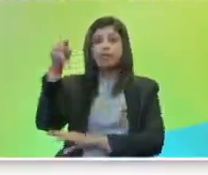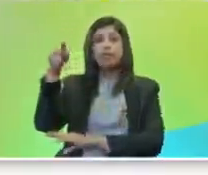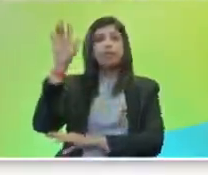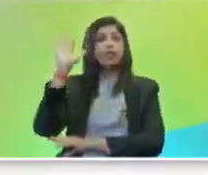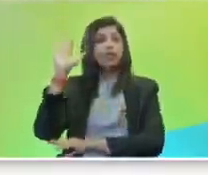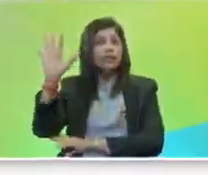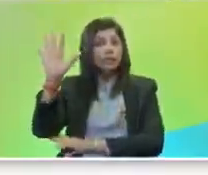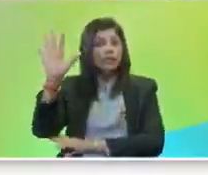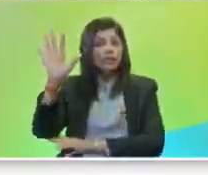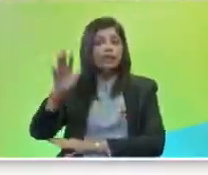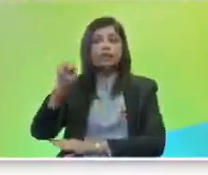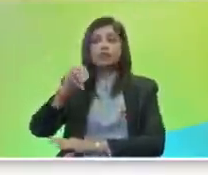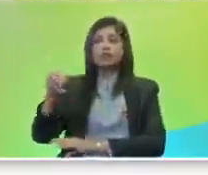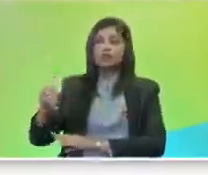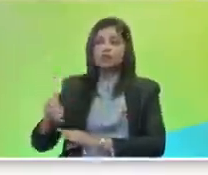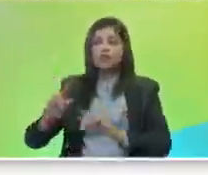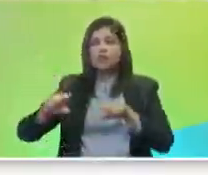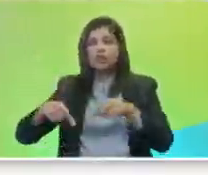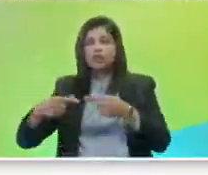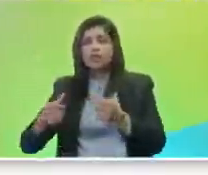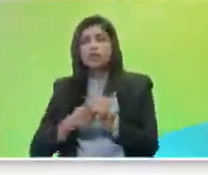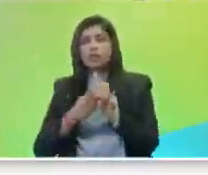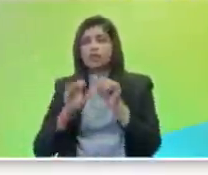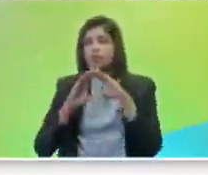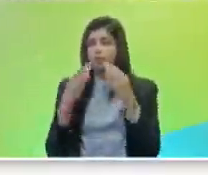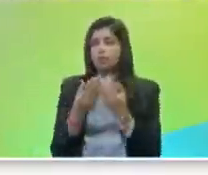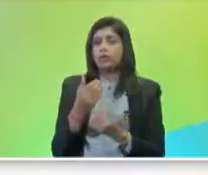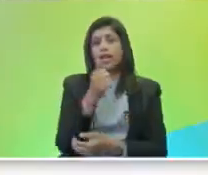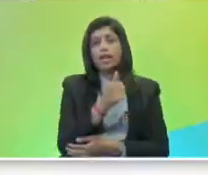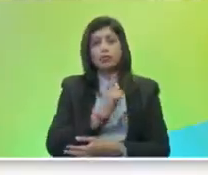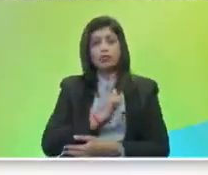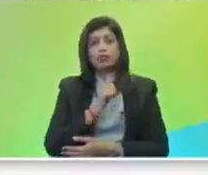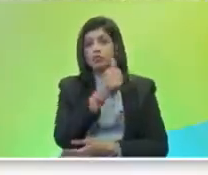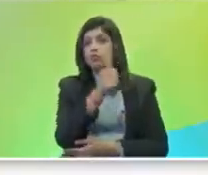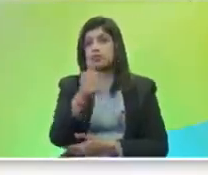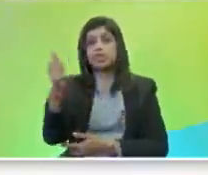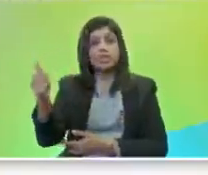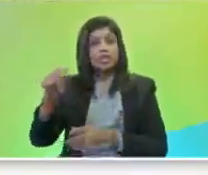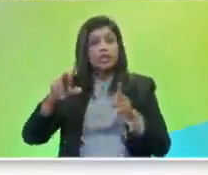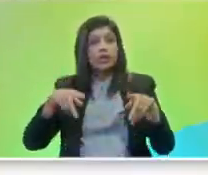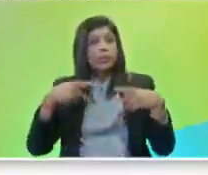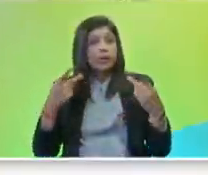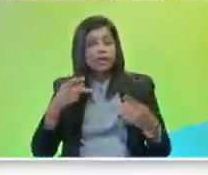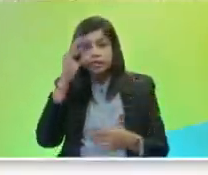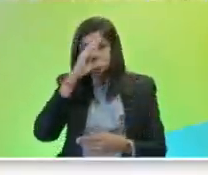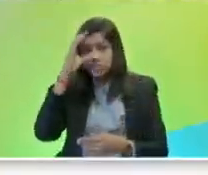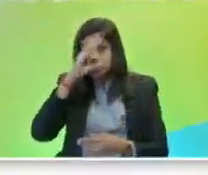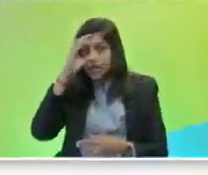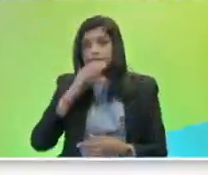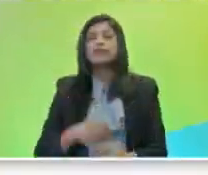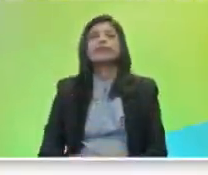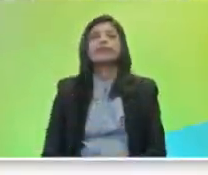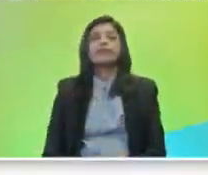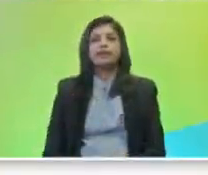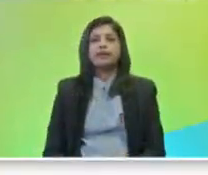jadi mulai akan bergerak akan bergerak mencari mencari ataupun mencari petunjuk untuk selesaikan jadi